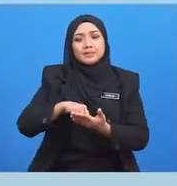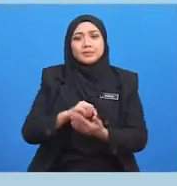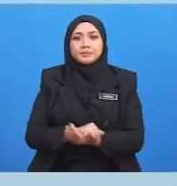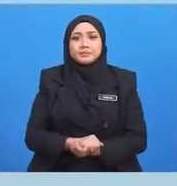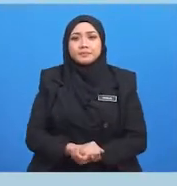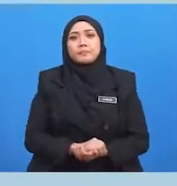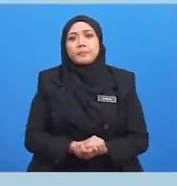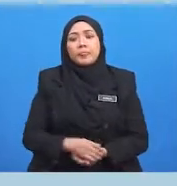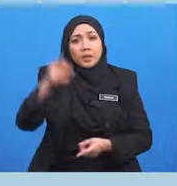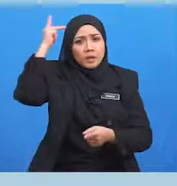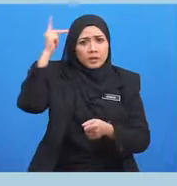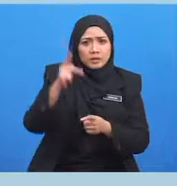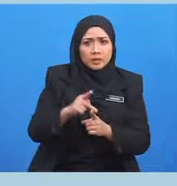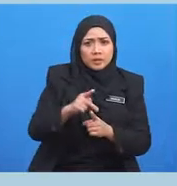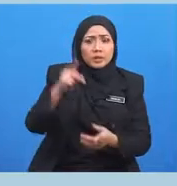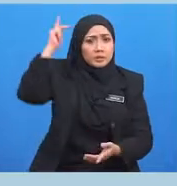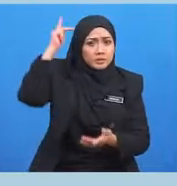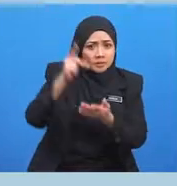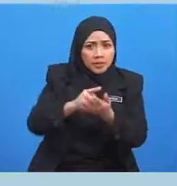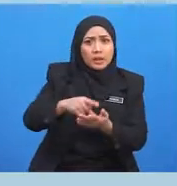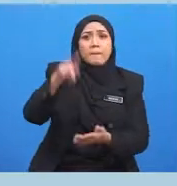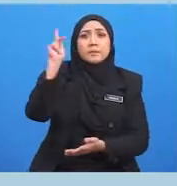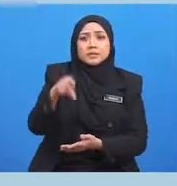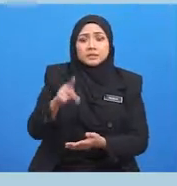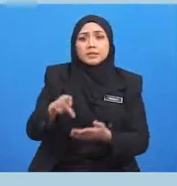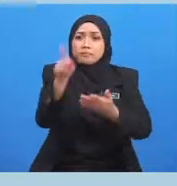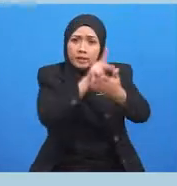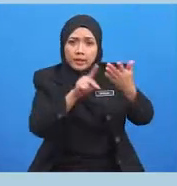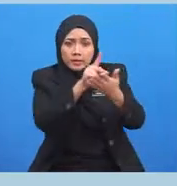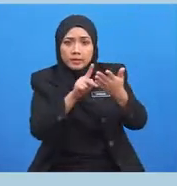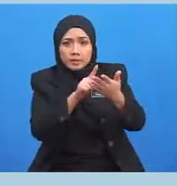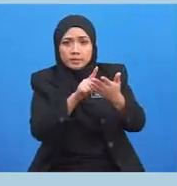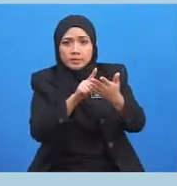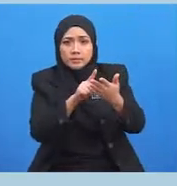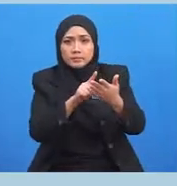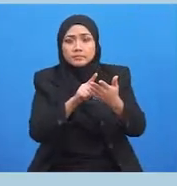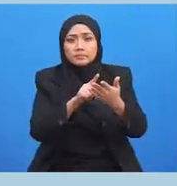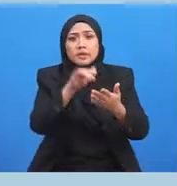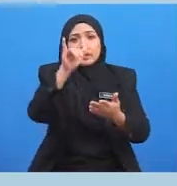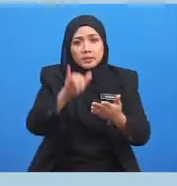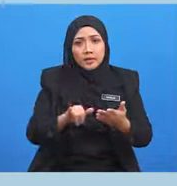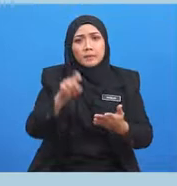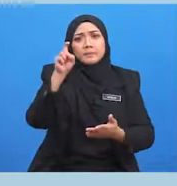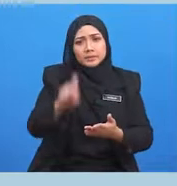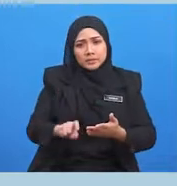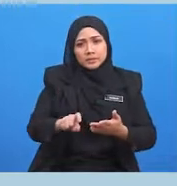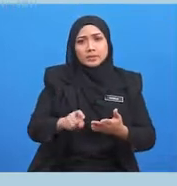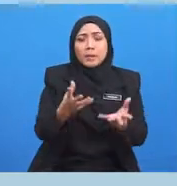Mengenal pasti kaedah kajian yang hendak dilaksanakan. Yang